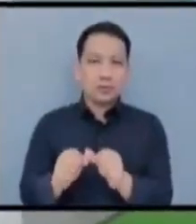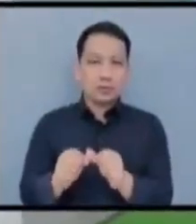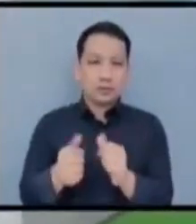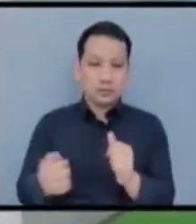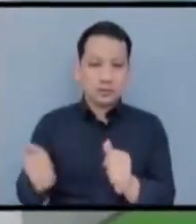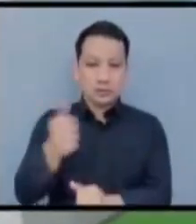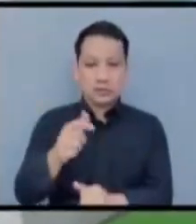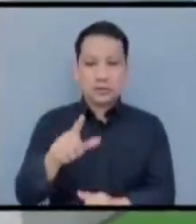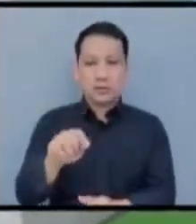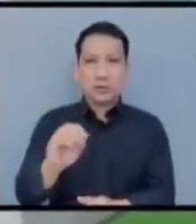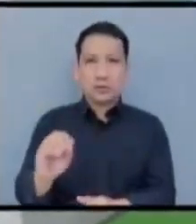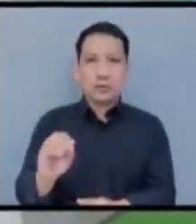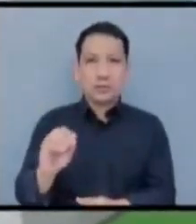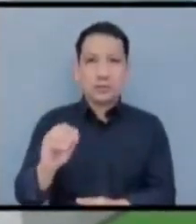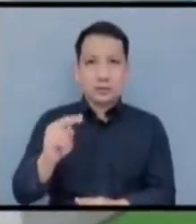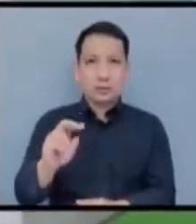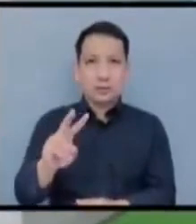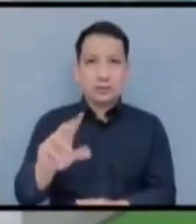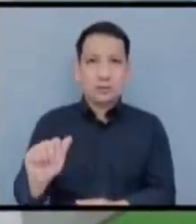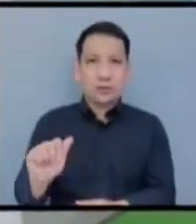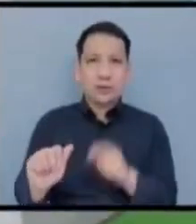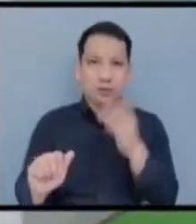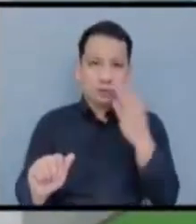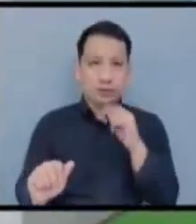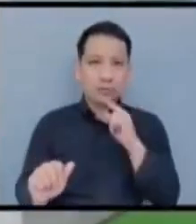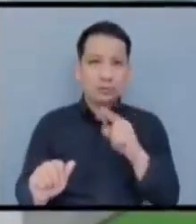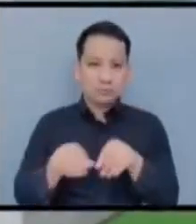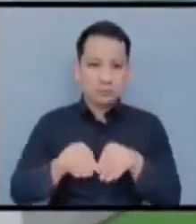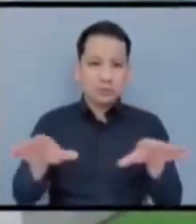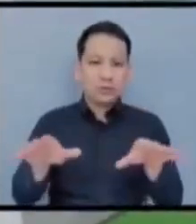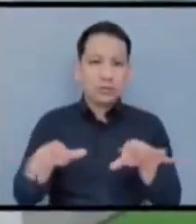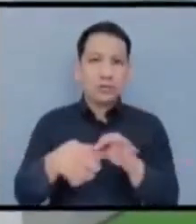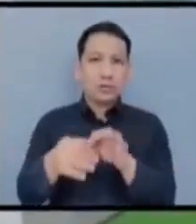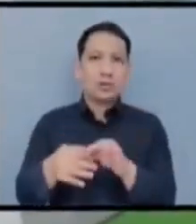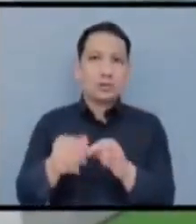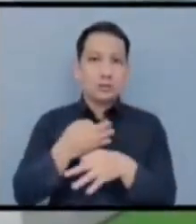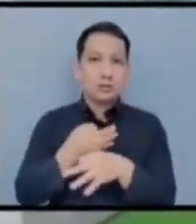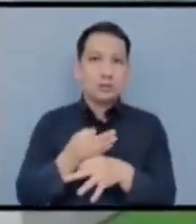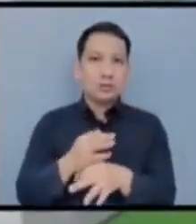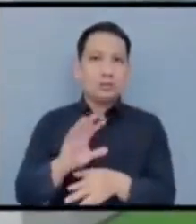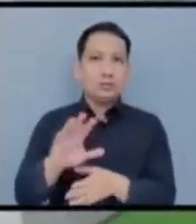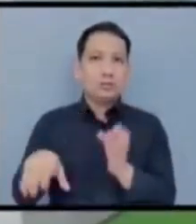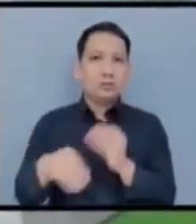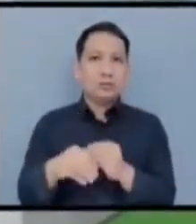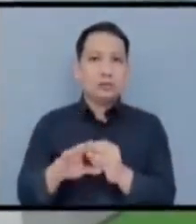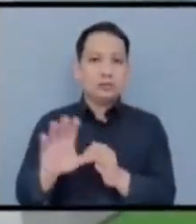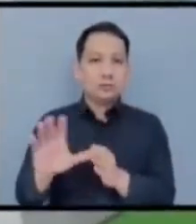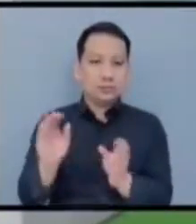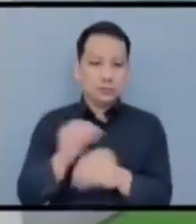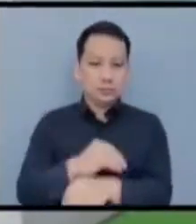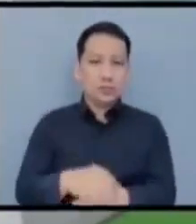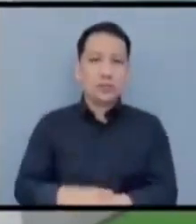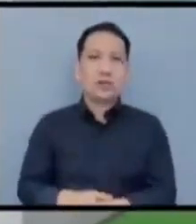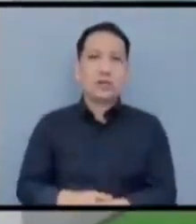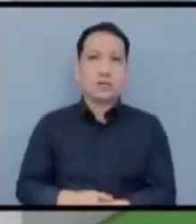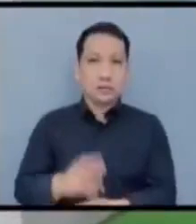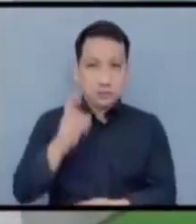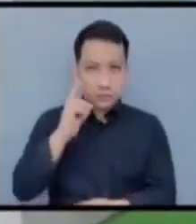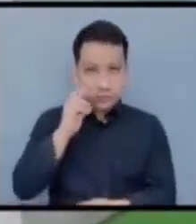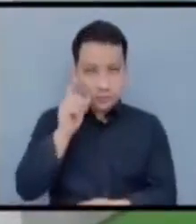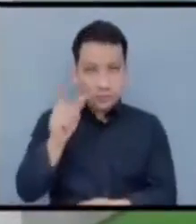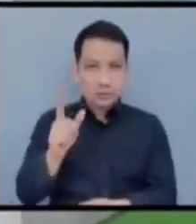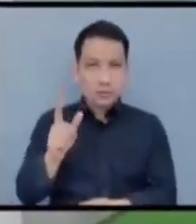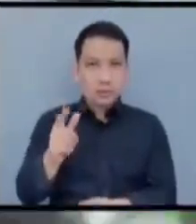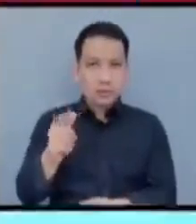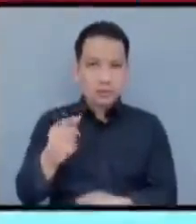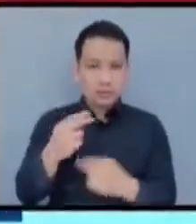LTO Novaliches dahil sa pagiging talamak ng fixer sa harapan mismo ng kanyang opisina. Si Ryan Lesique sa detalye. Rise and shine,